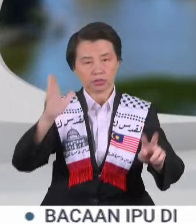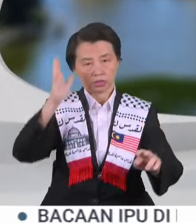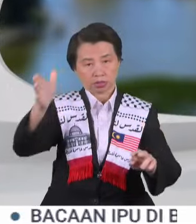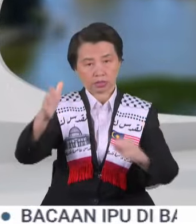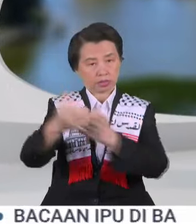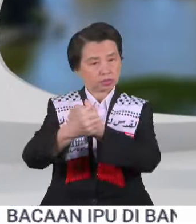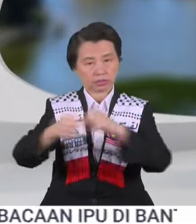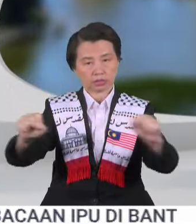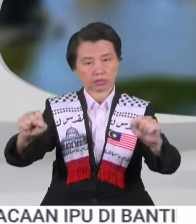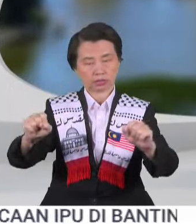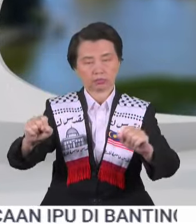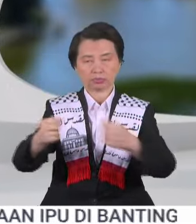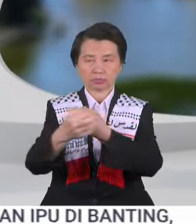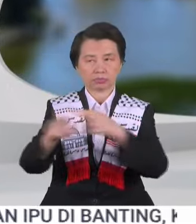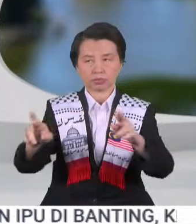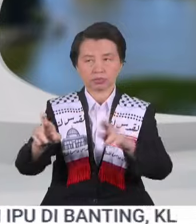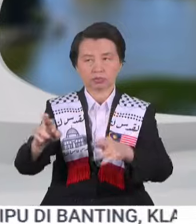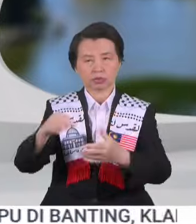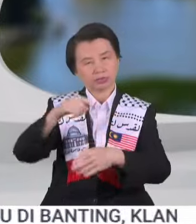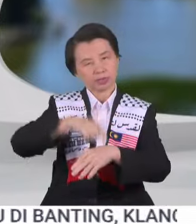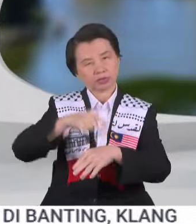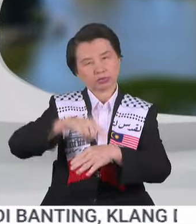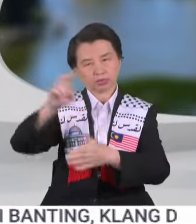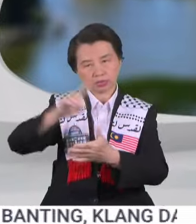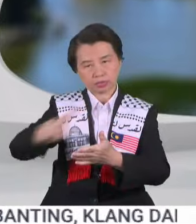siap sepenuhnya dalam masa seminggu lagi.